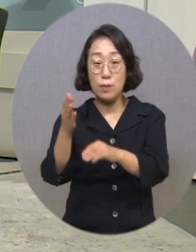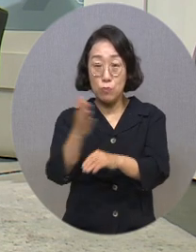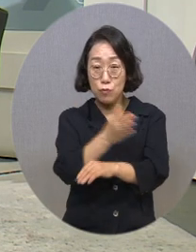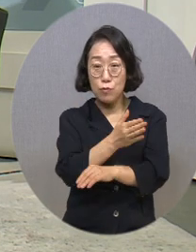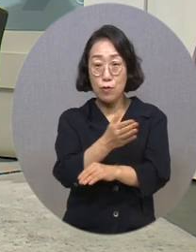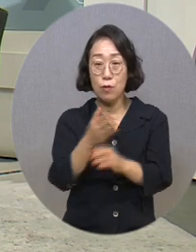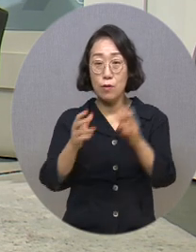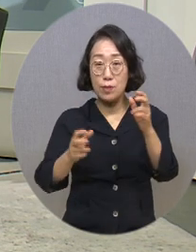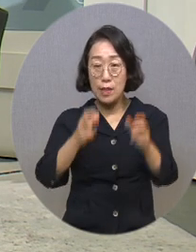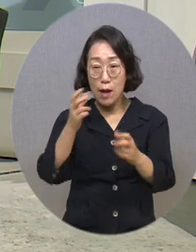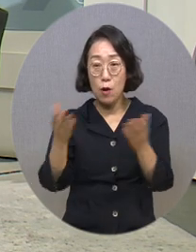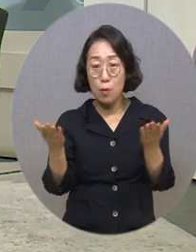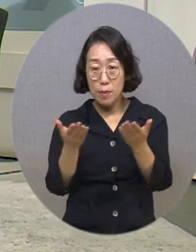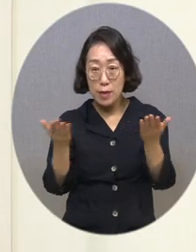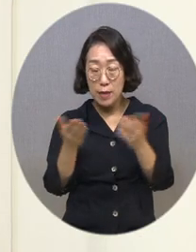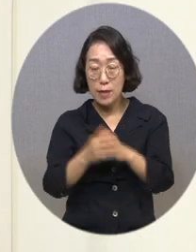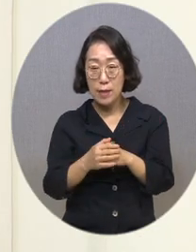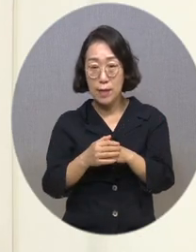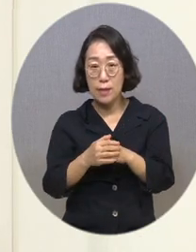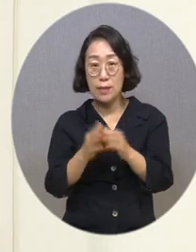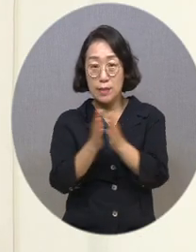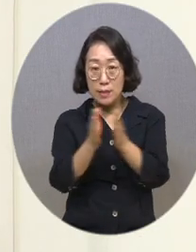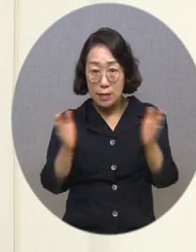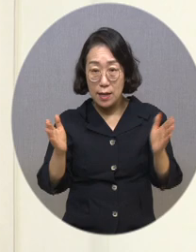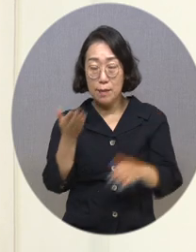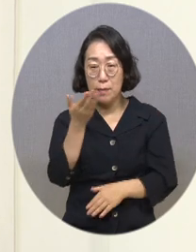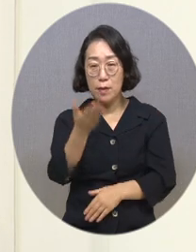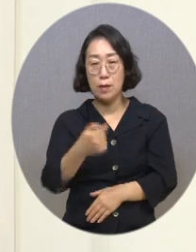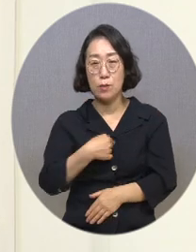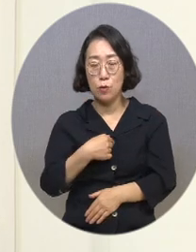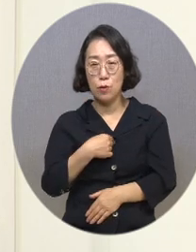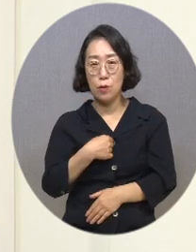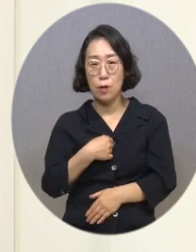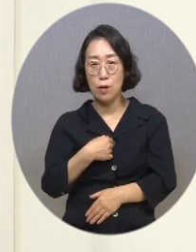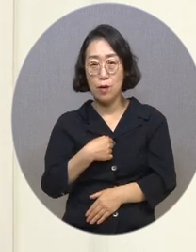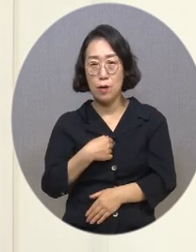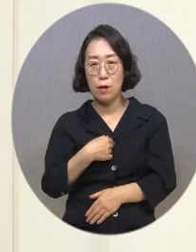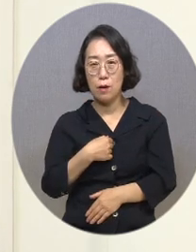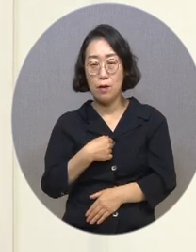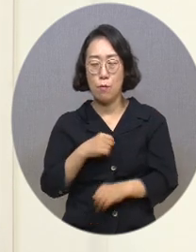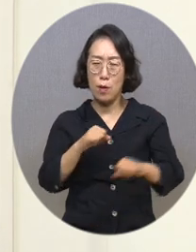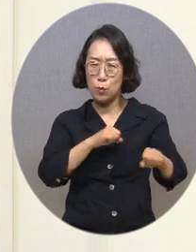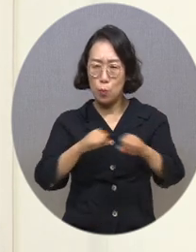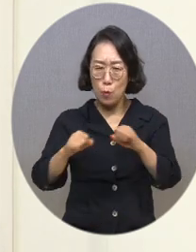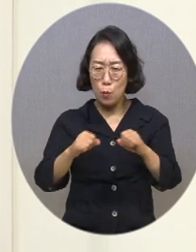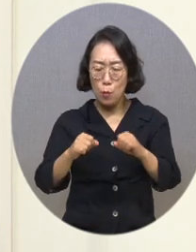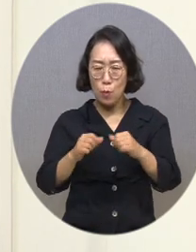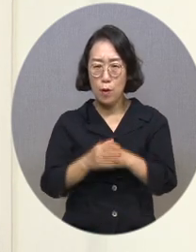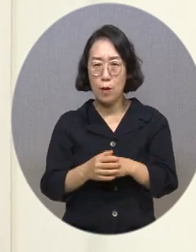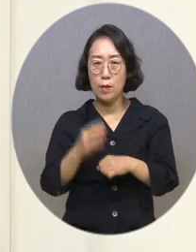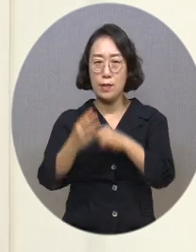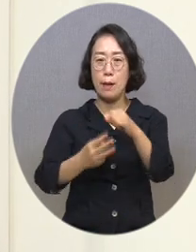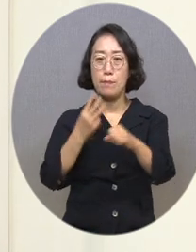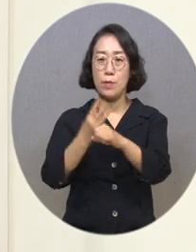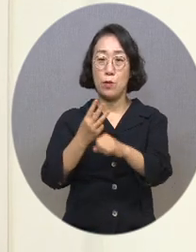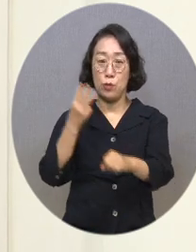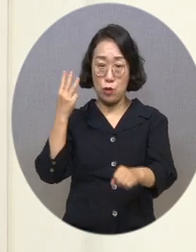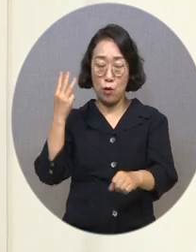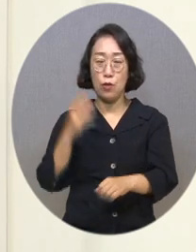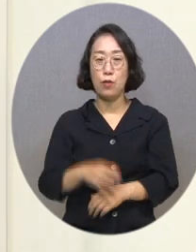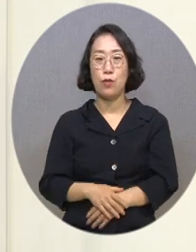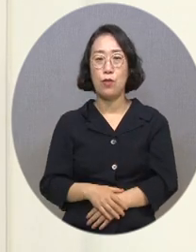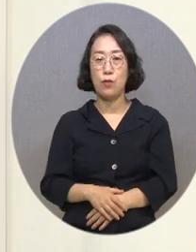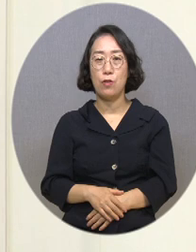이거를 적극적으로 시작했어요? 제가 적극적으로 시작한 거는 한 3년 정도 된 것